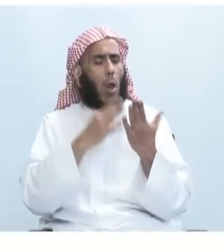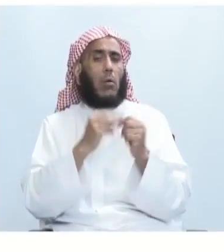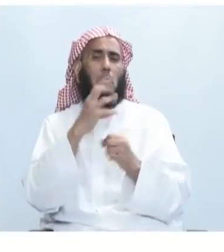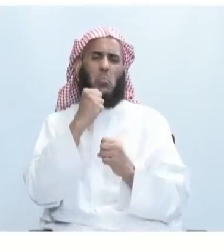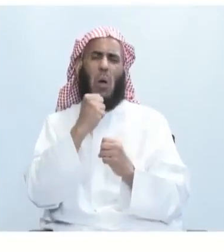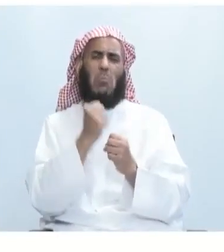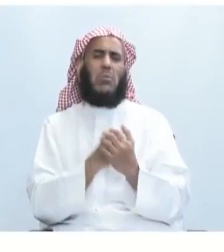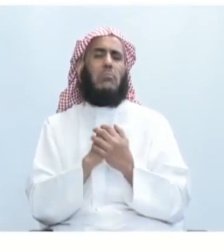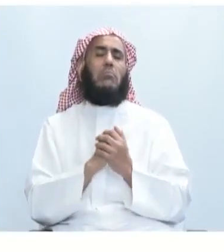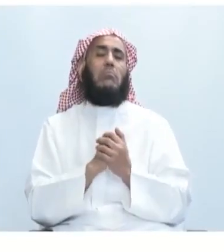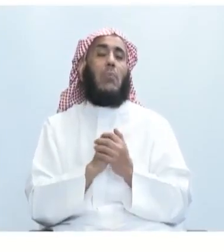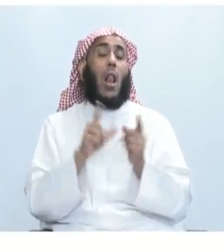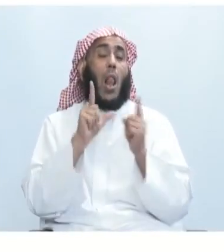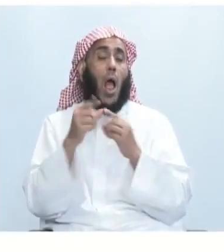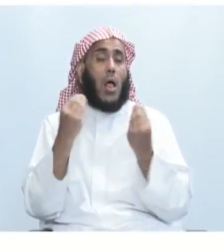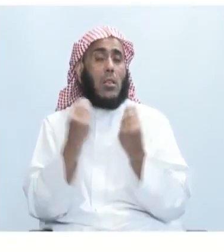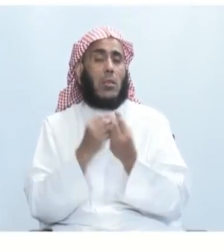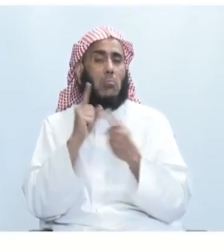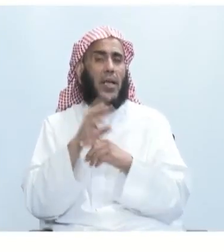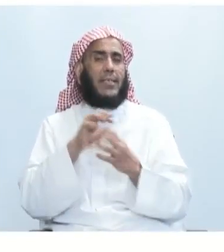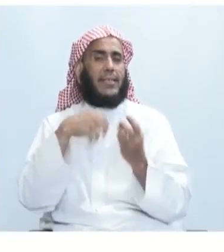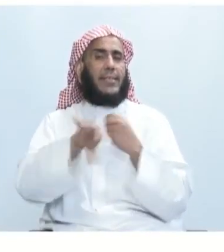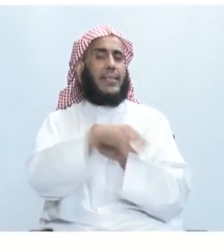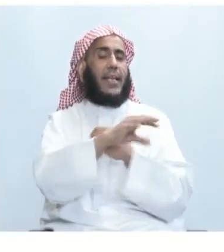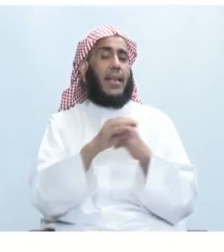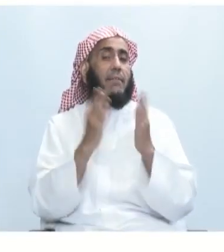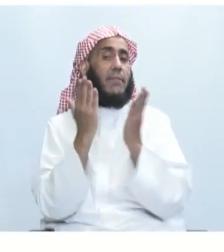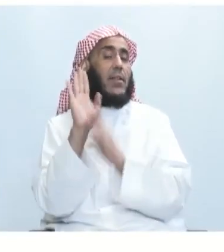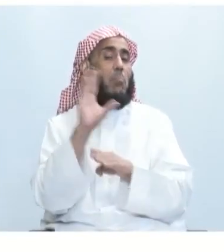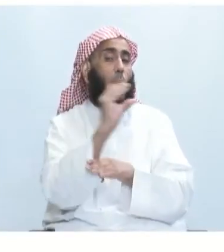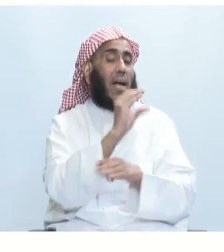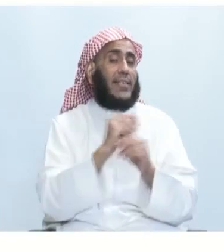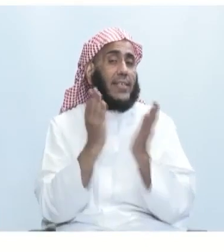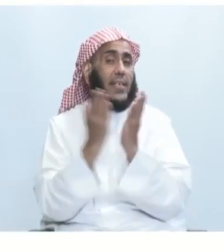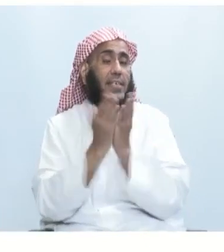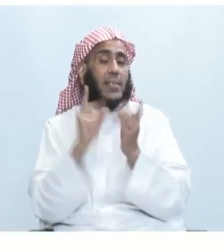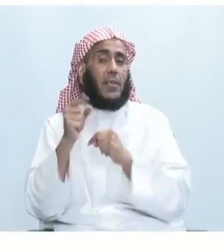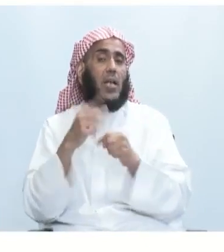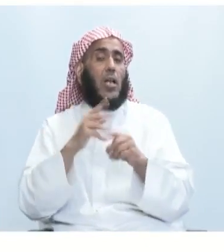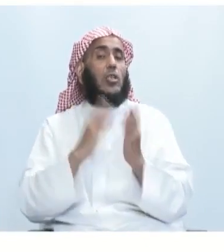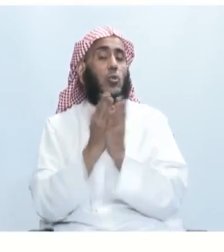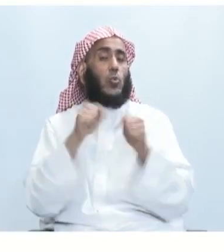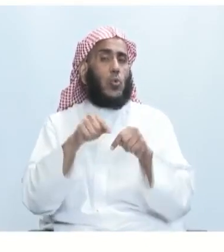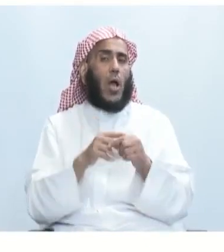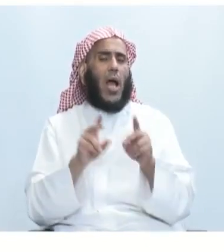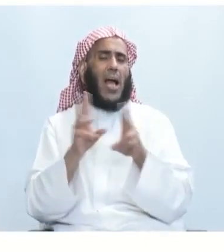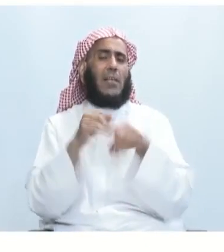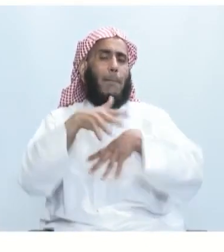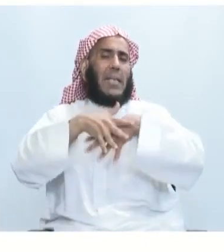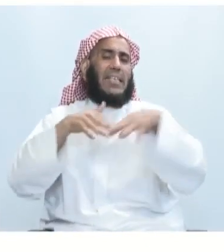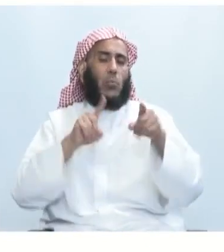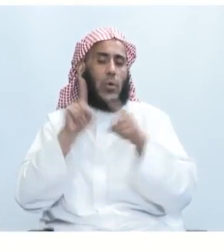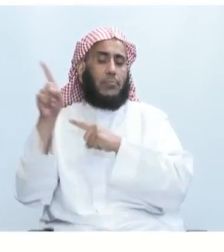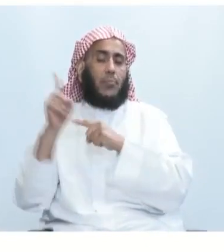وكثرتها لاحظ معي هنا صنف المواد الدراسيه ثانيا هنا صنف انت المواد الدراسيه التي تدرسها بحسب الجدول